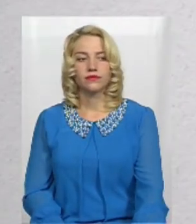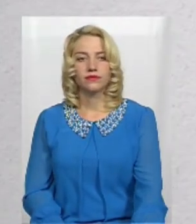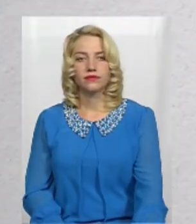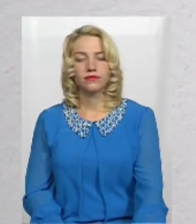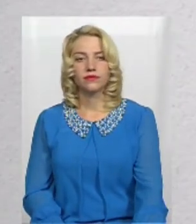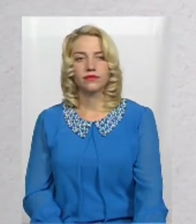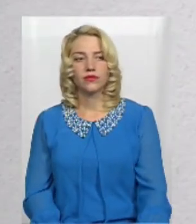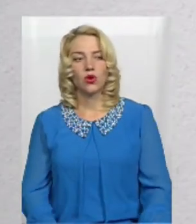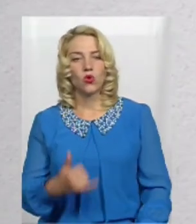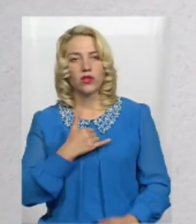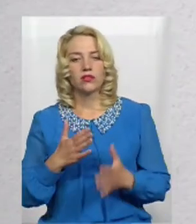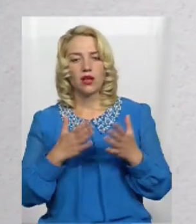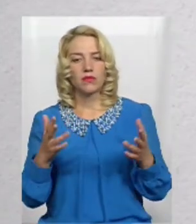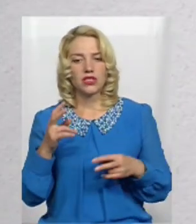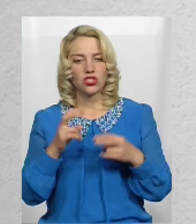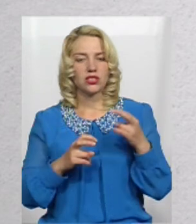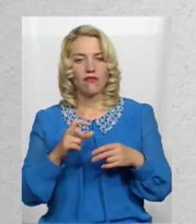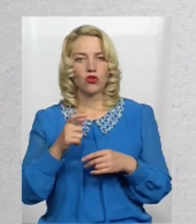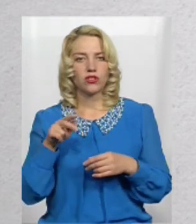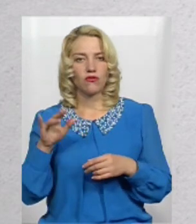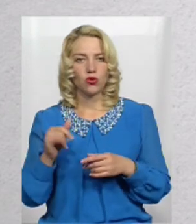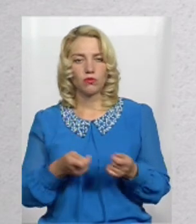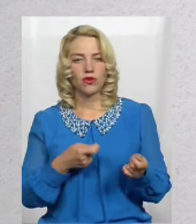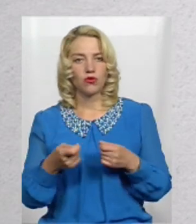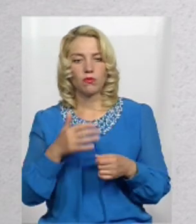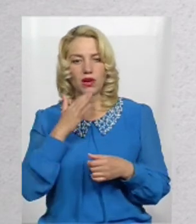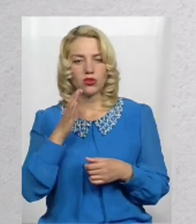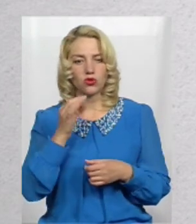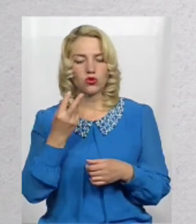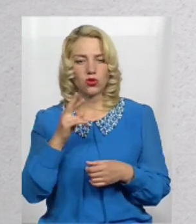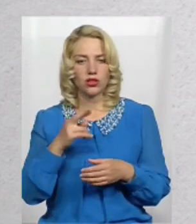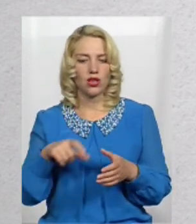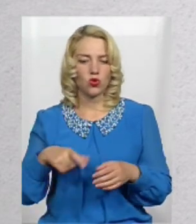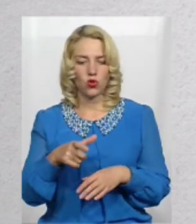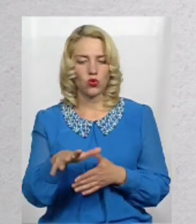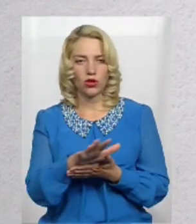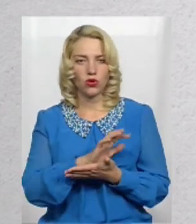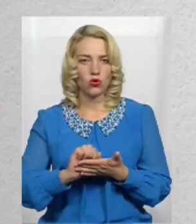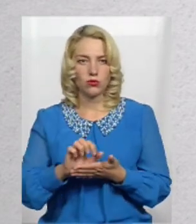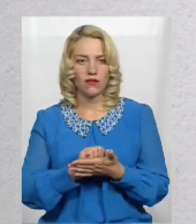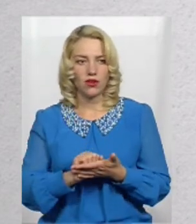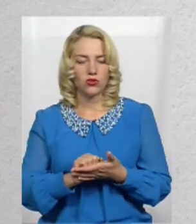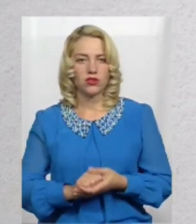У нас найбільший завод в Європі на сьогоднішній день. Возиться багато сої. Дороги розбиваються.